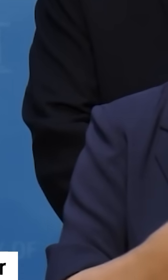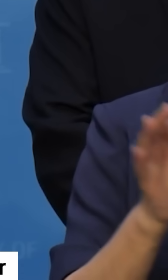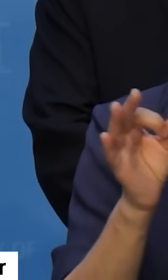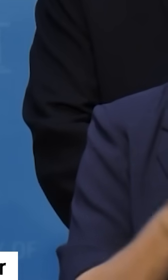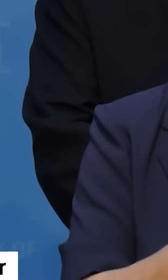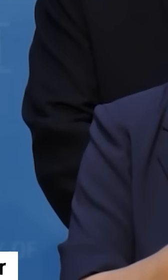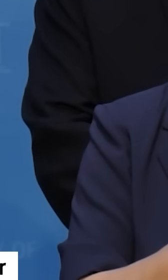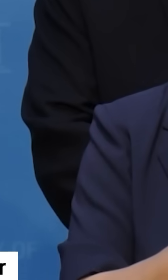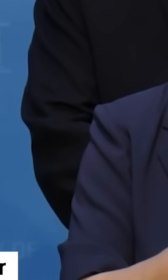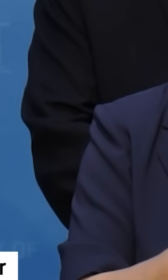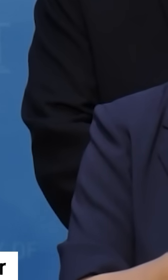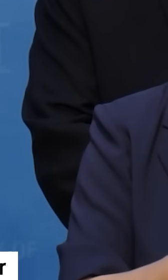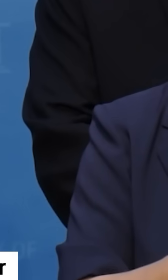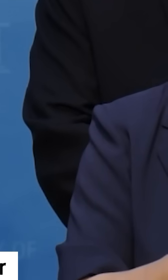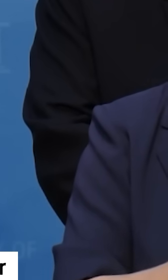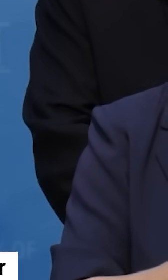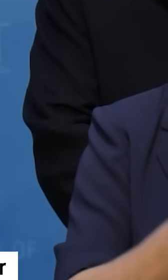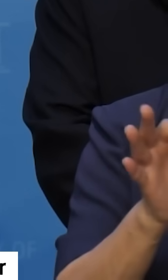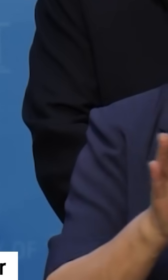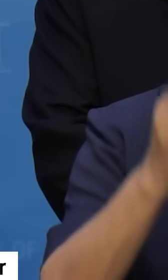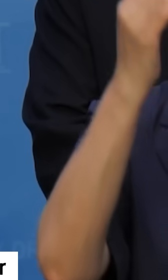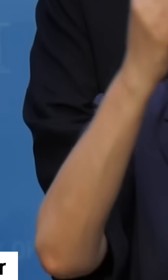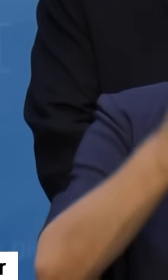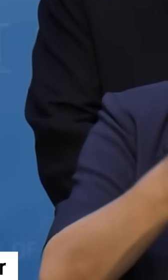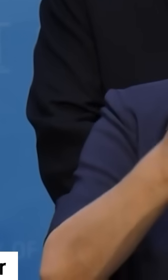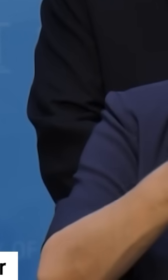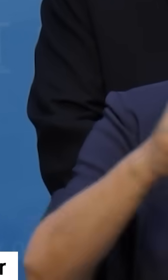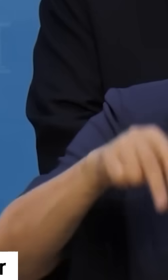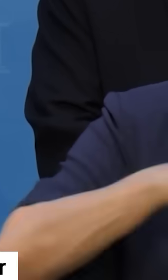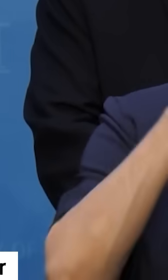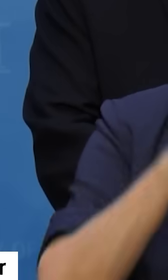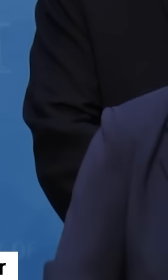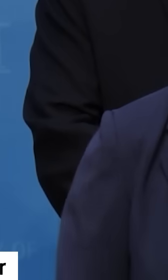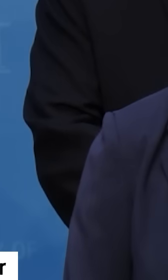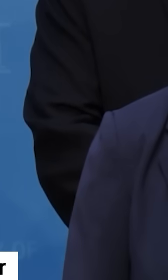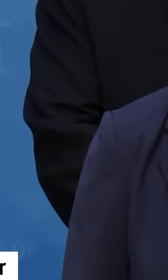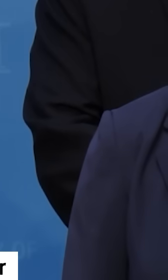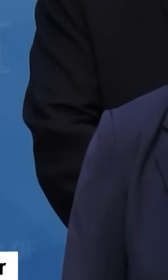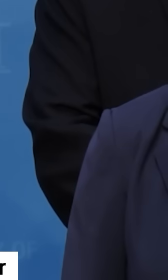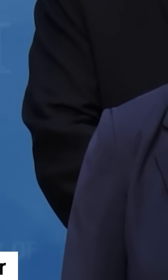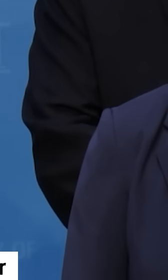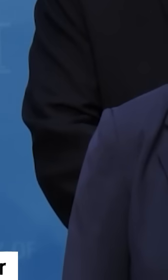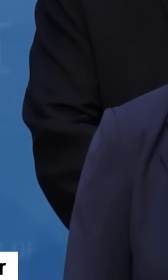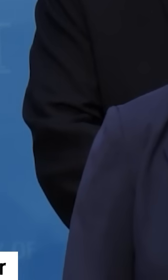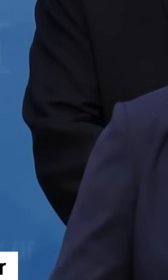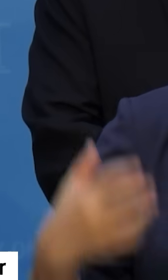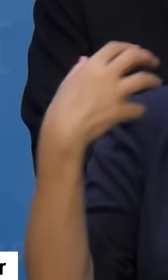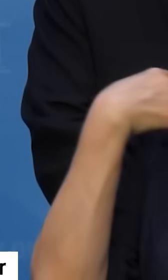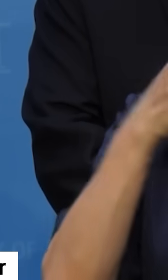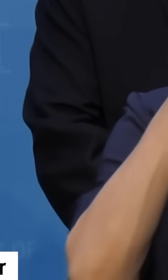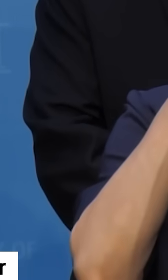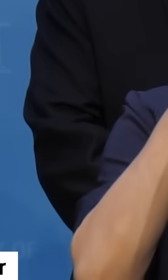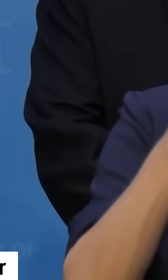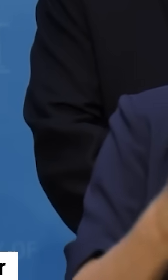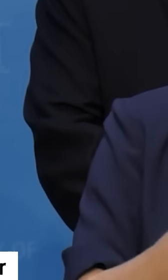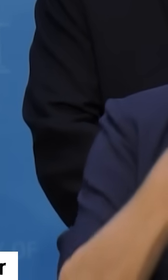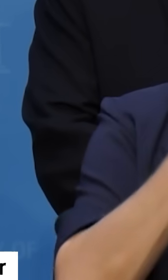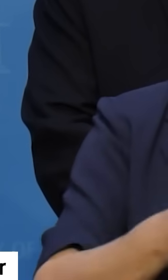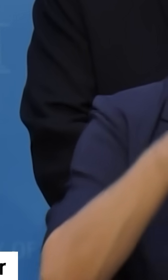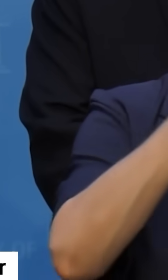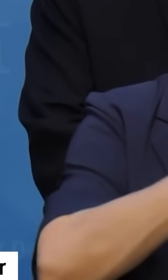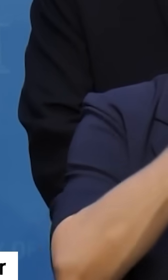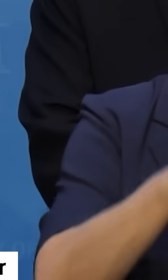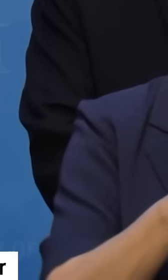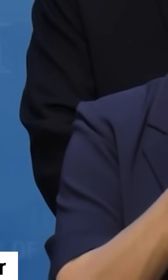없어서 폐업을 해야 하는 절망적인 상황입니다. 여기에 대한 책임과 피해 보상